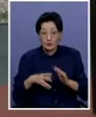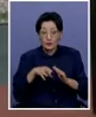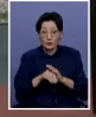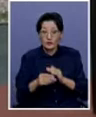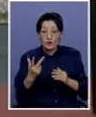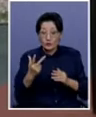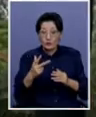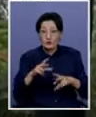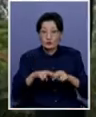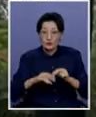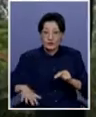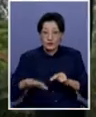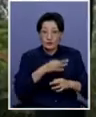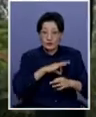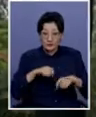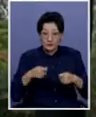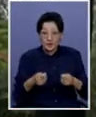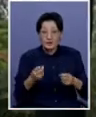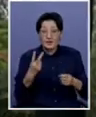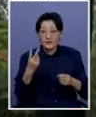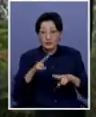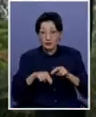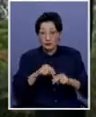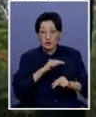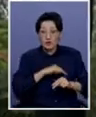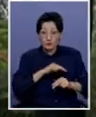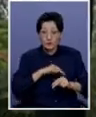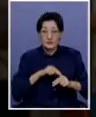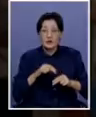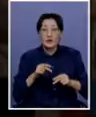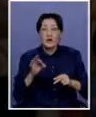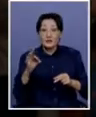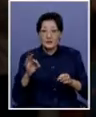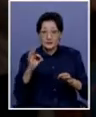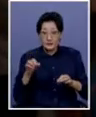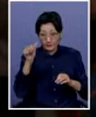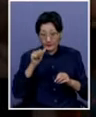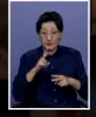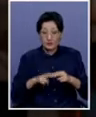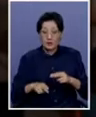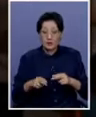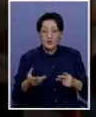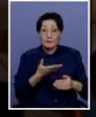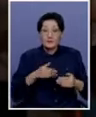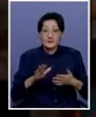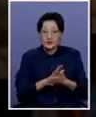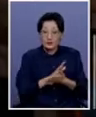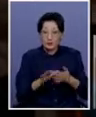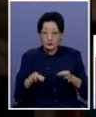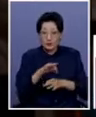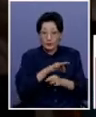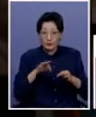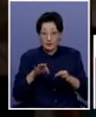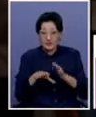үшеуі қолданысқа берілді. Тағы екеуінің құрылыс жұмыстары қазан айына дейін аяқталмақ. Біз қайырымдылық жобаларды